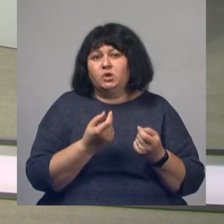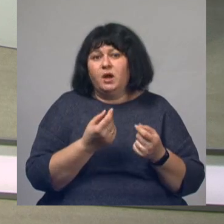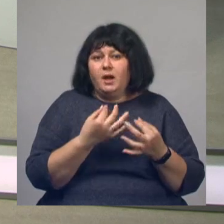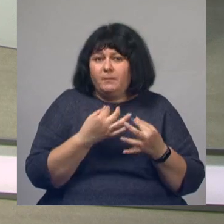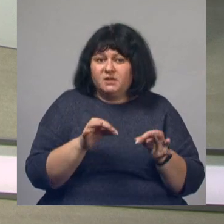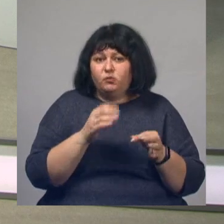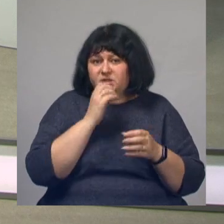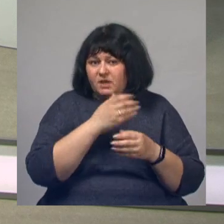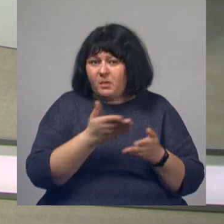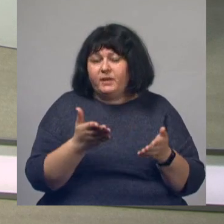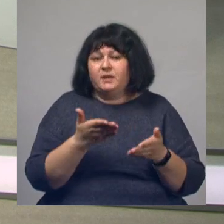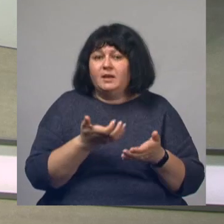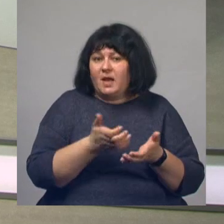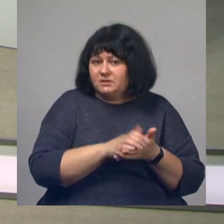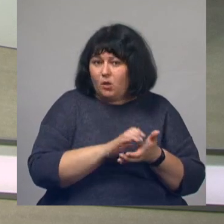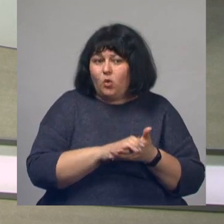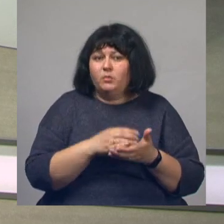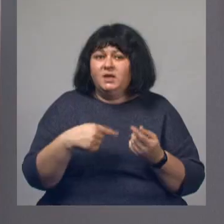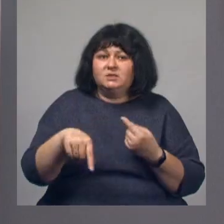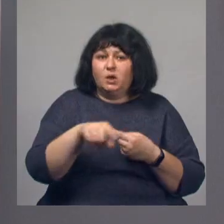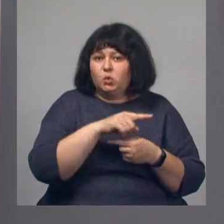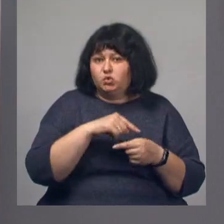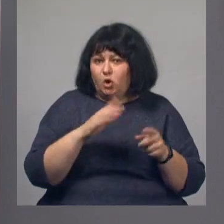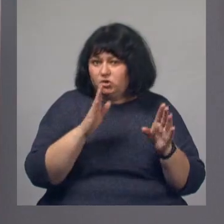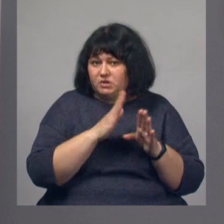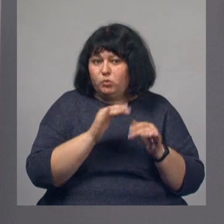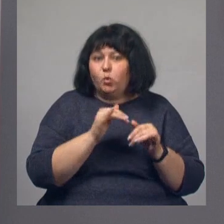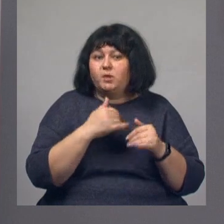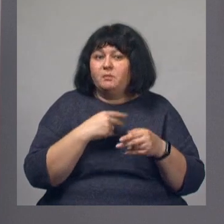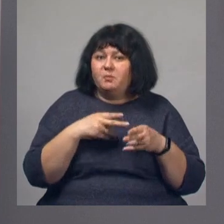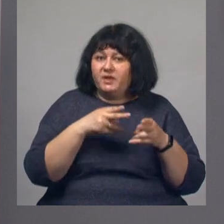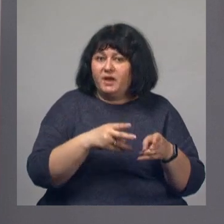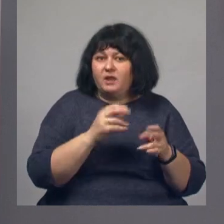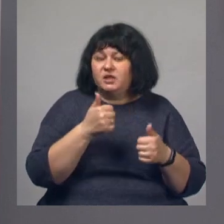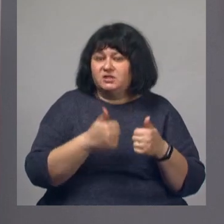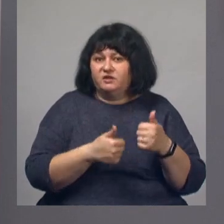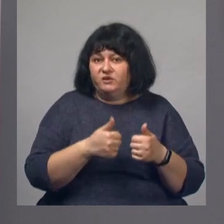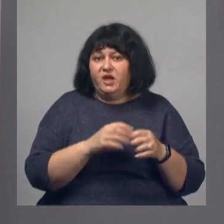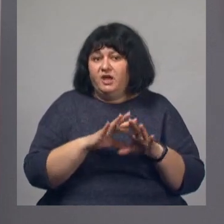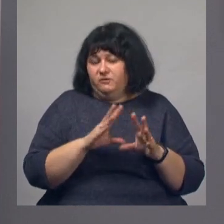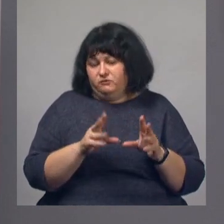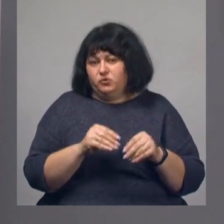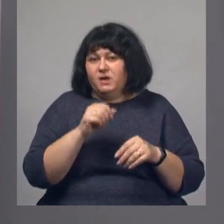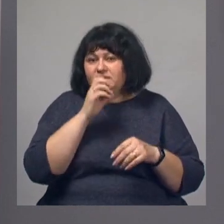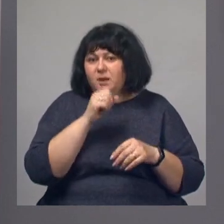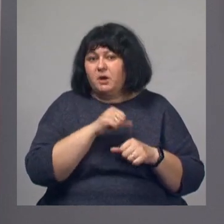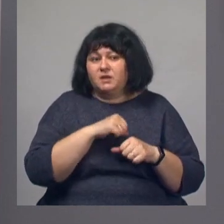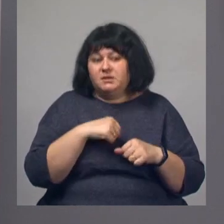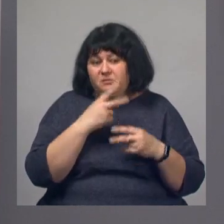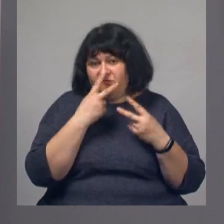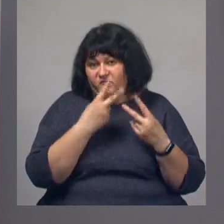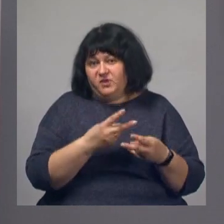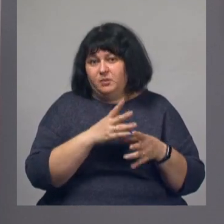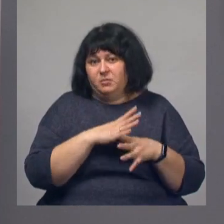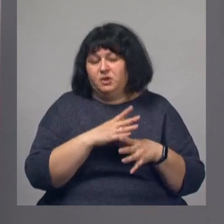позволил собаке ознакомиться с окружающей средой, куда мы приехали на соревнования. И все. И собака, было видно, что